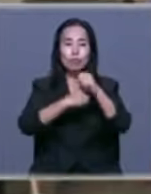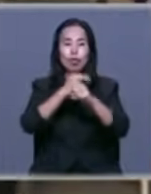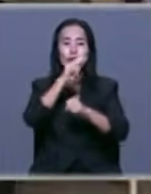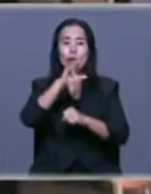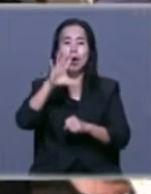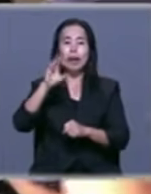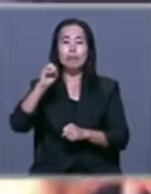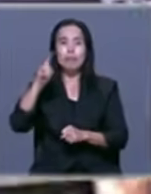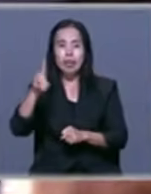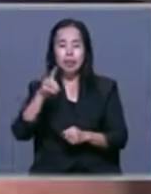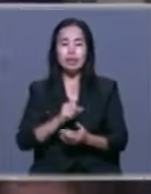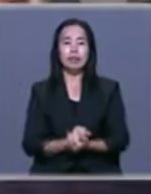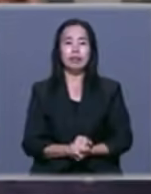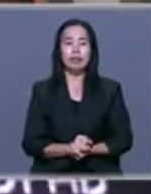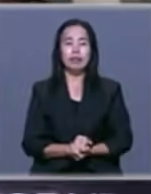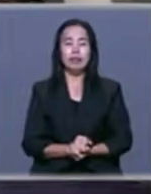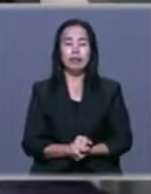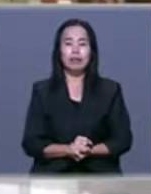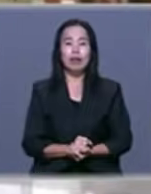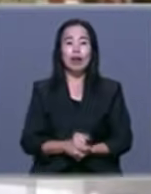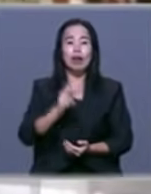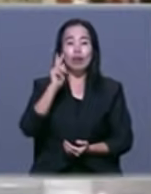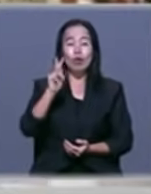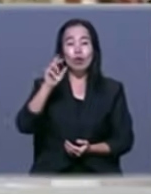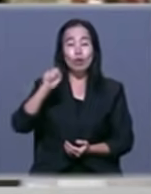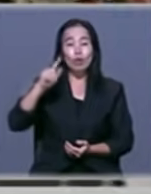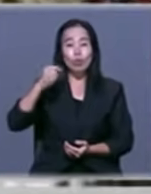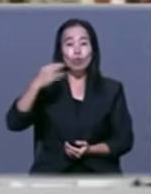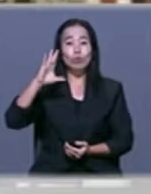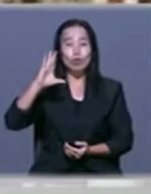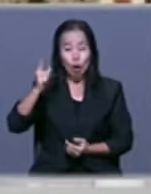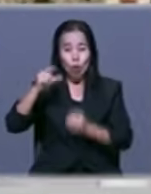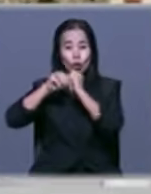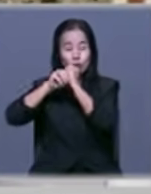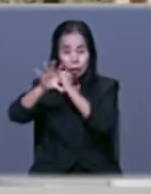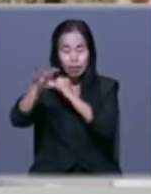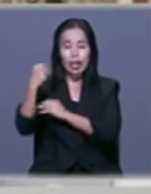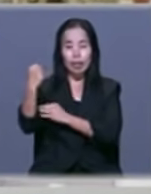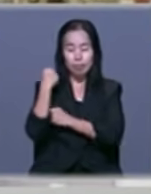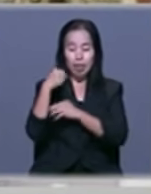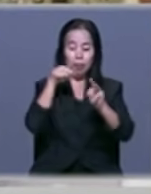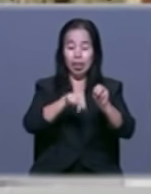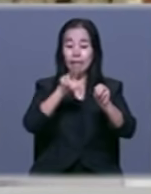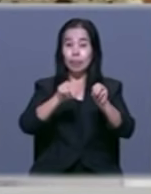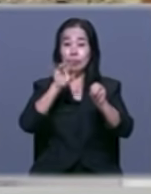นี้เนี่ยคือกสทช.เนี่ยมีอำนาจควบคุมสื่อตามมาตรา37นะ